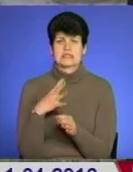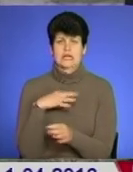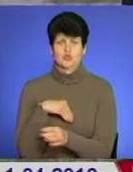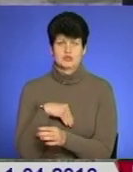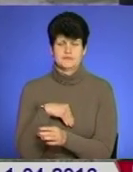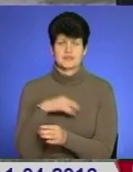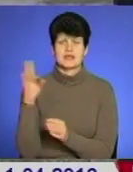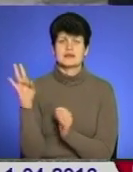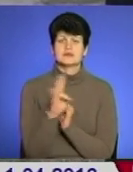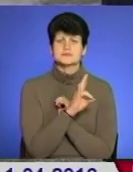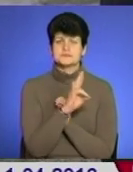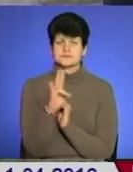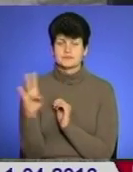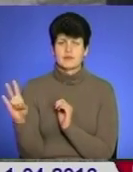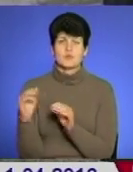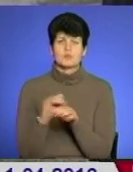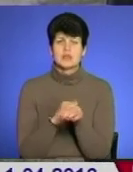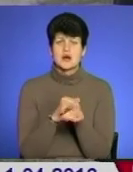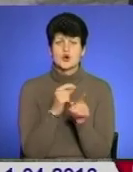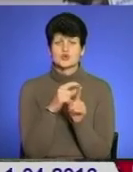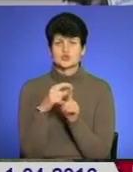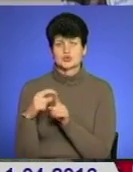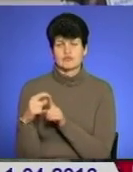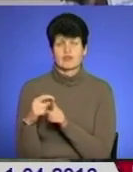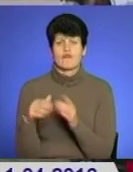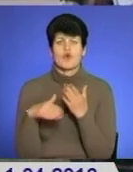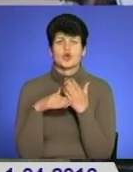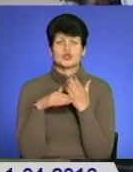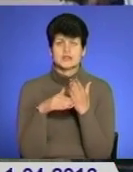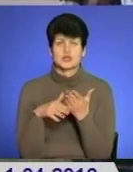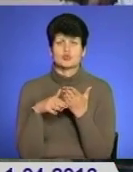Священнослужитель поблагословив дорогу волонтерів, а також чергову гуманітарну допомогу з Тернополя.